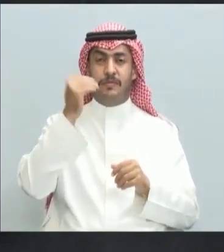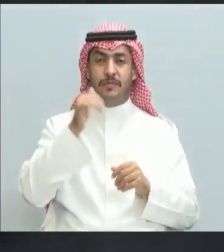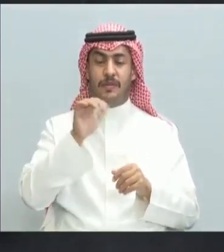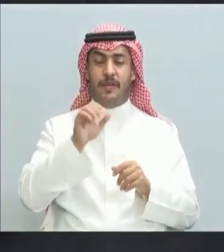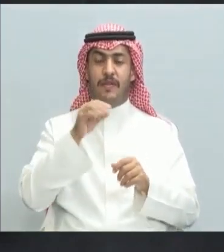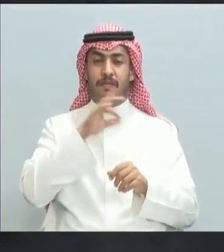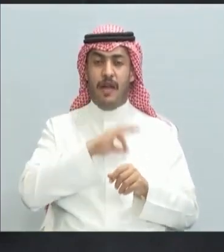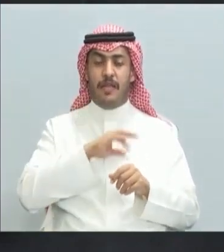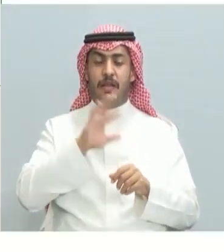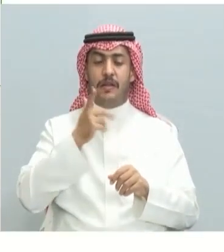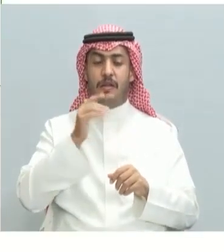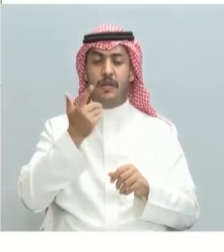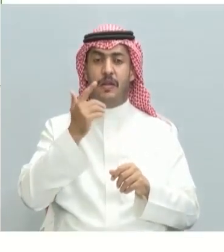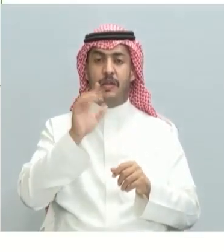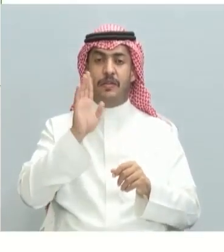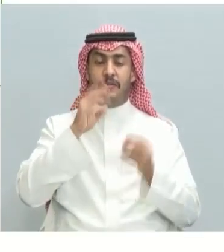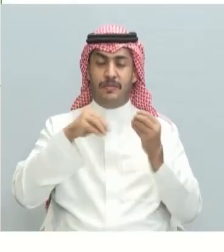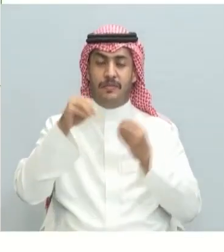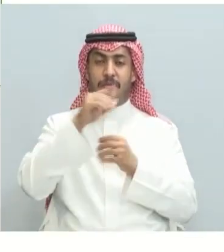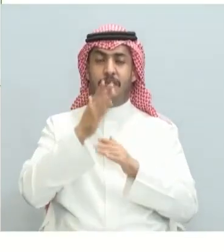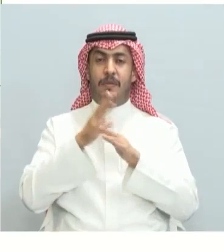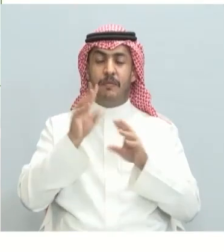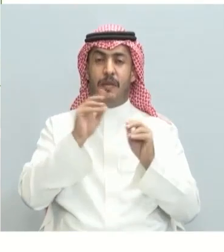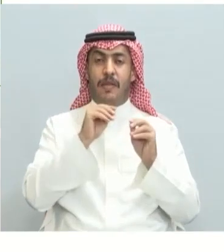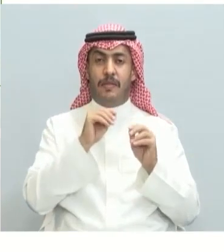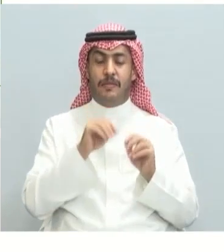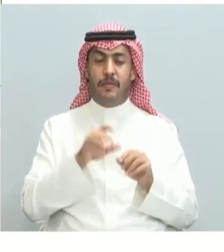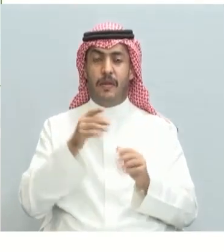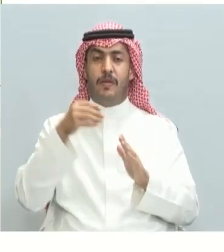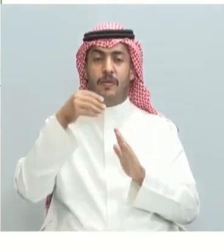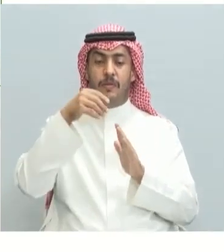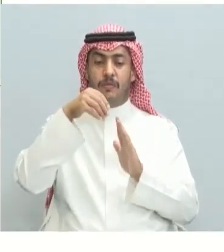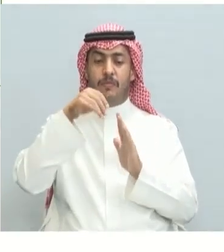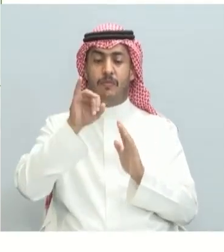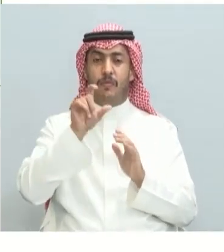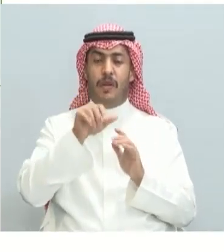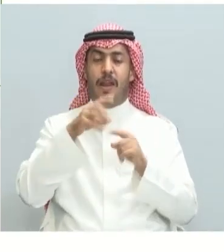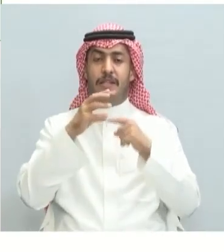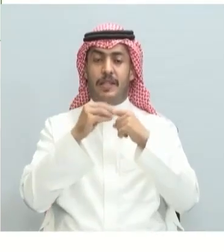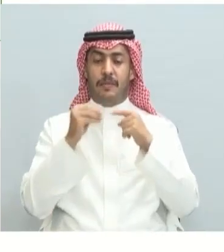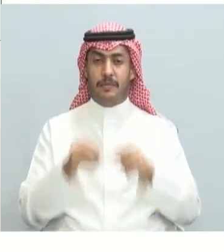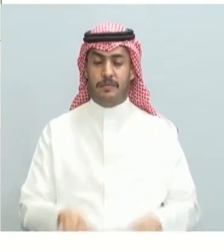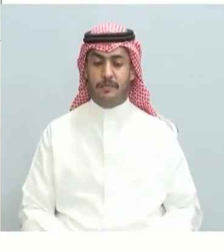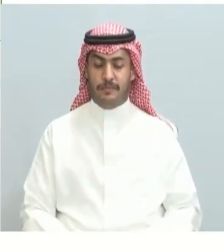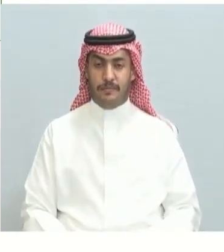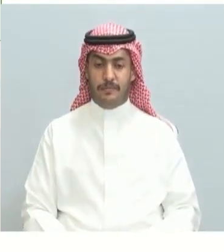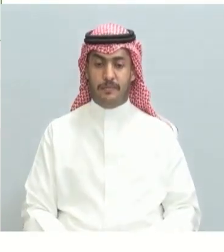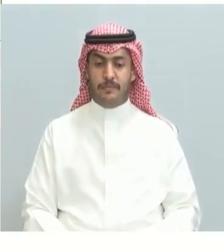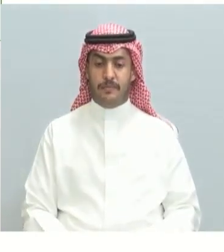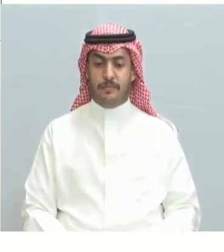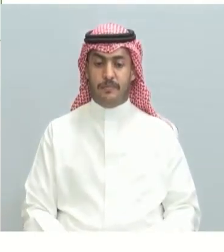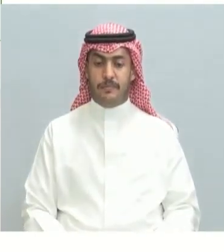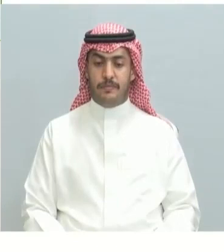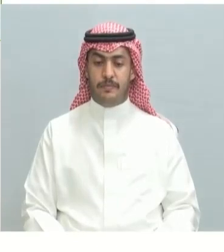الفائده او مرتفعه العائد لذلك يحدث لدي منحنى سلبي